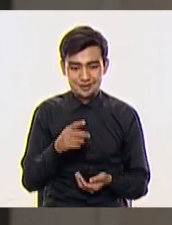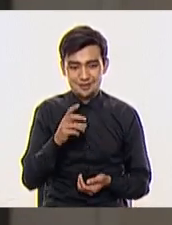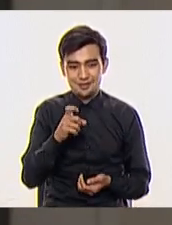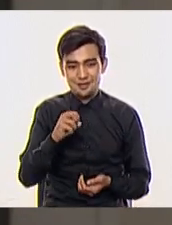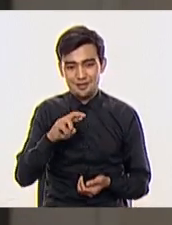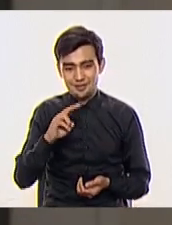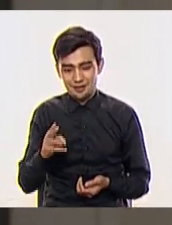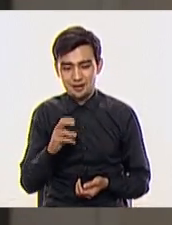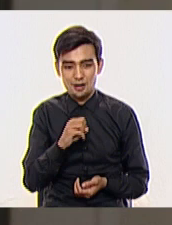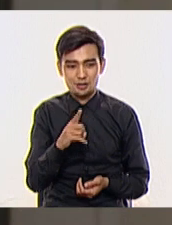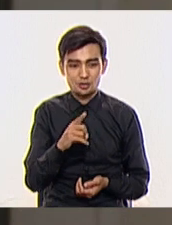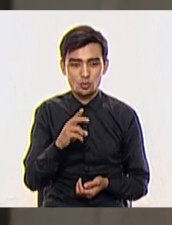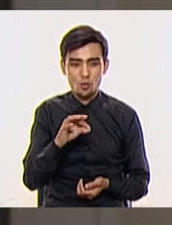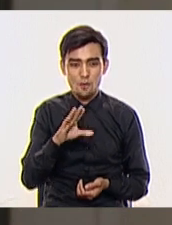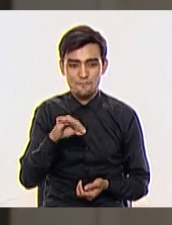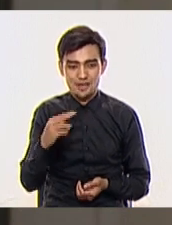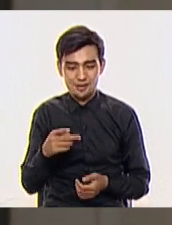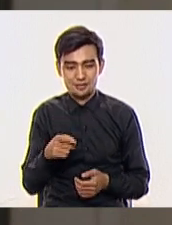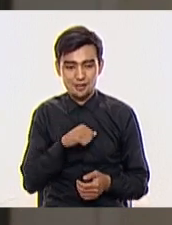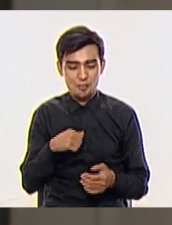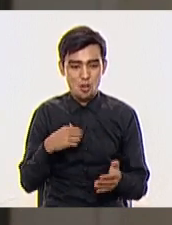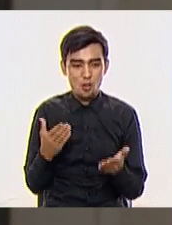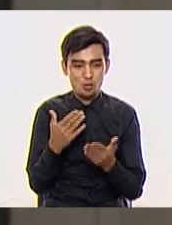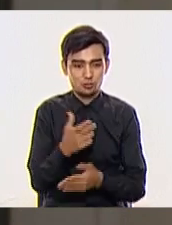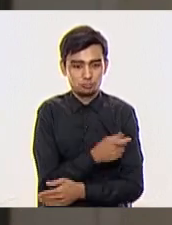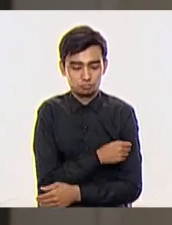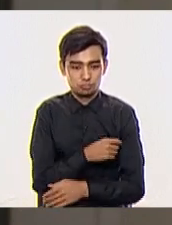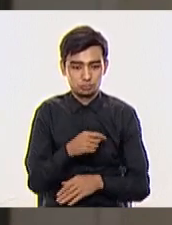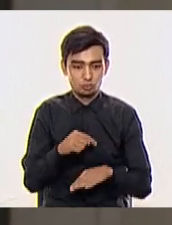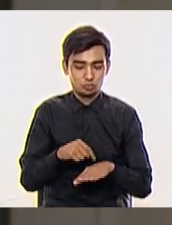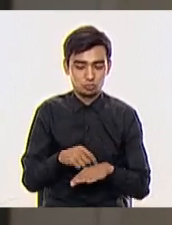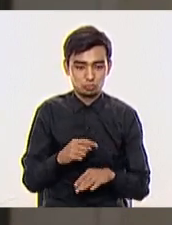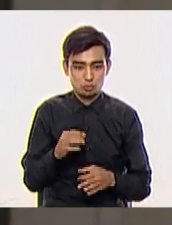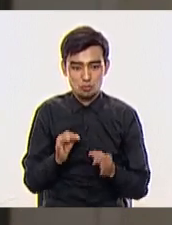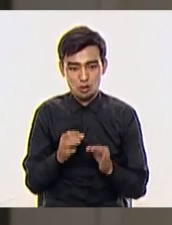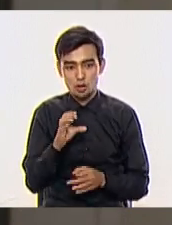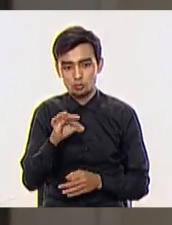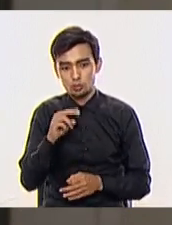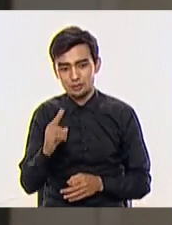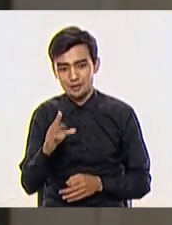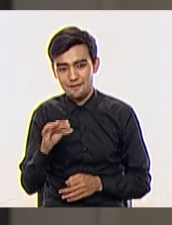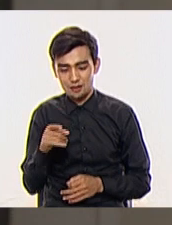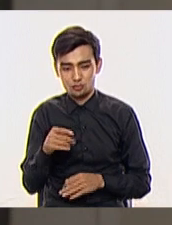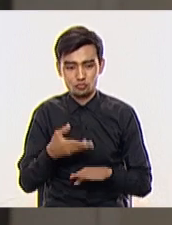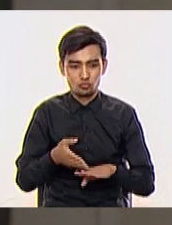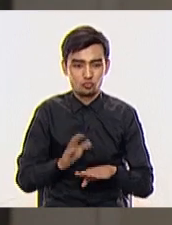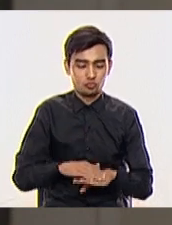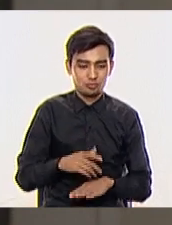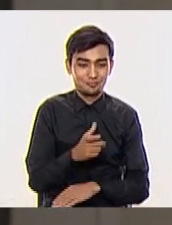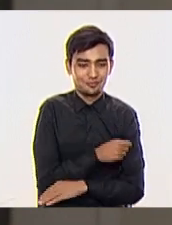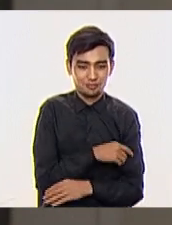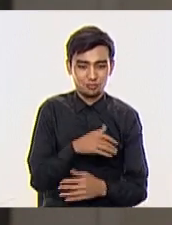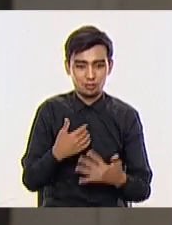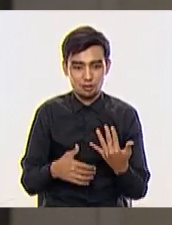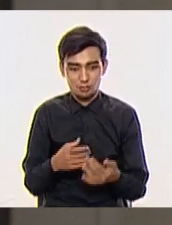и Казковид самые легкие. Да, переносимый. А спутник чуть тяжело переносится,